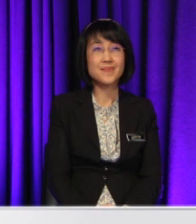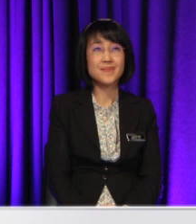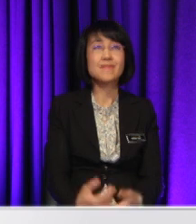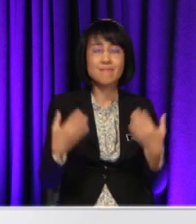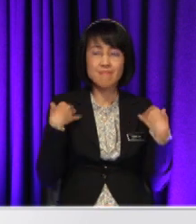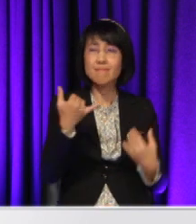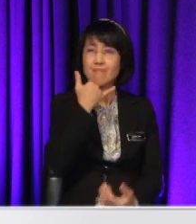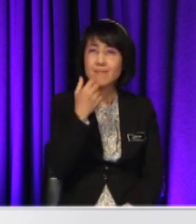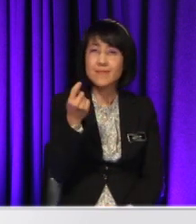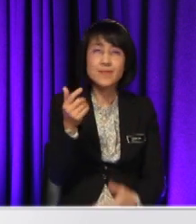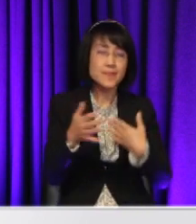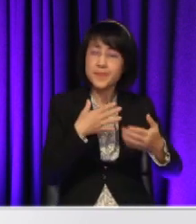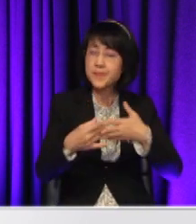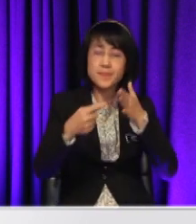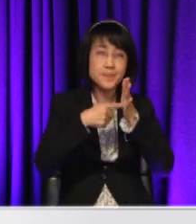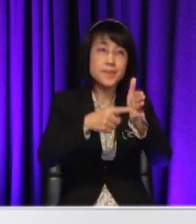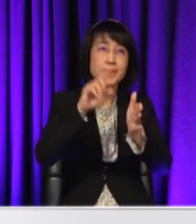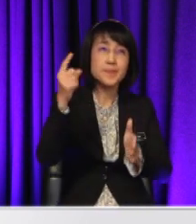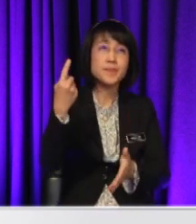petunjuk saja